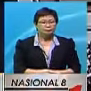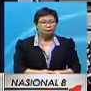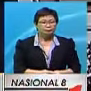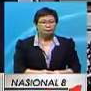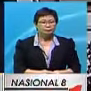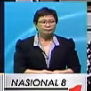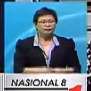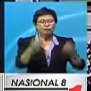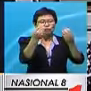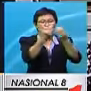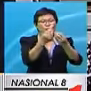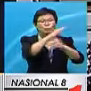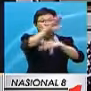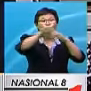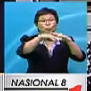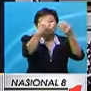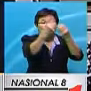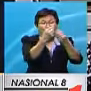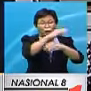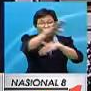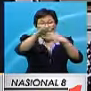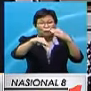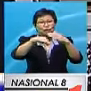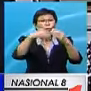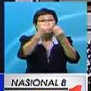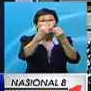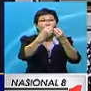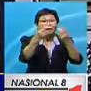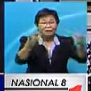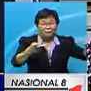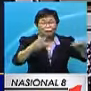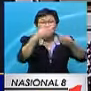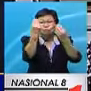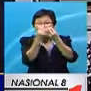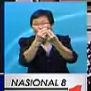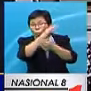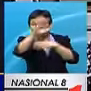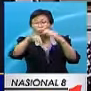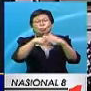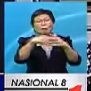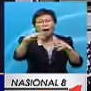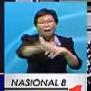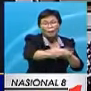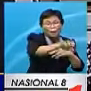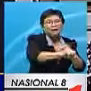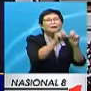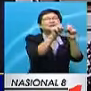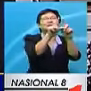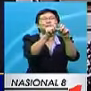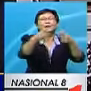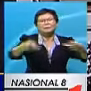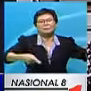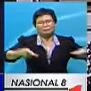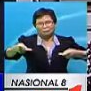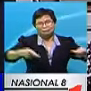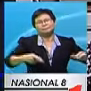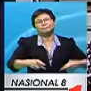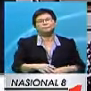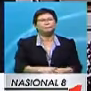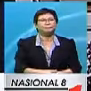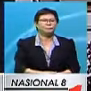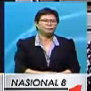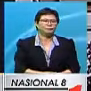Jadi jumlah keseluruhan kenderaan yang berjaya dirampas ialah sebanyak 11 buah